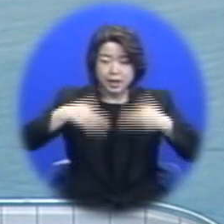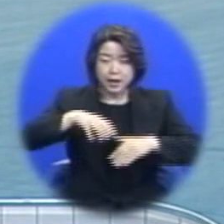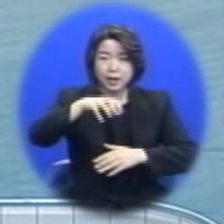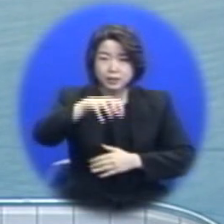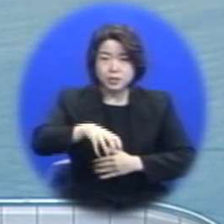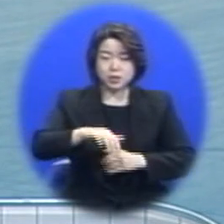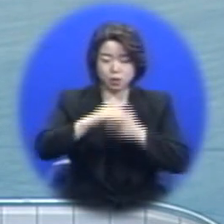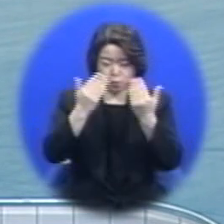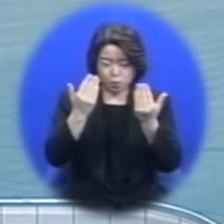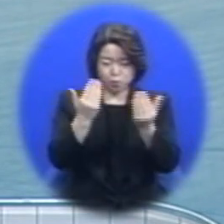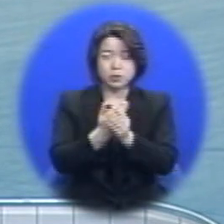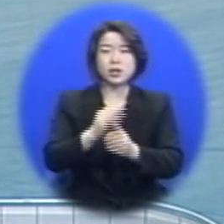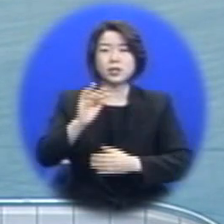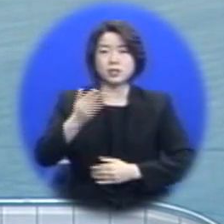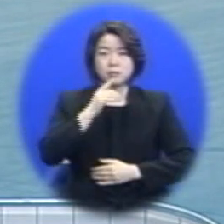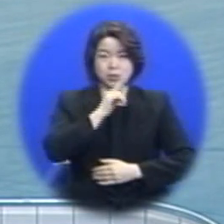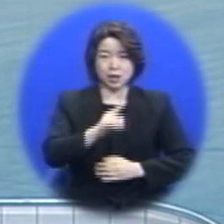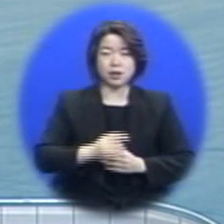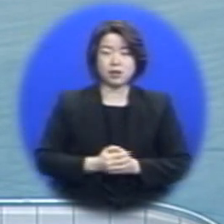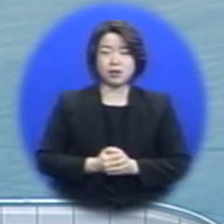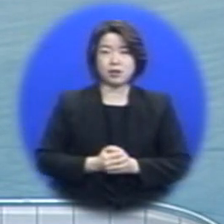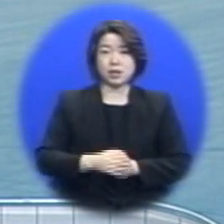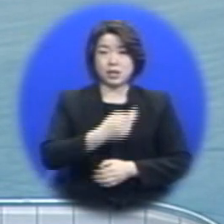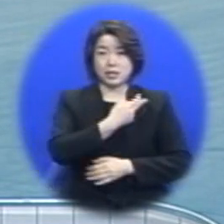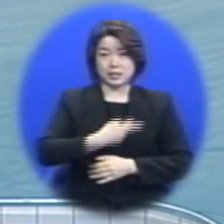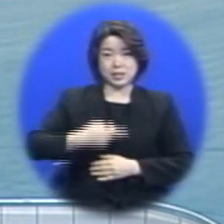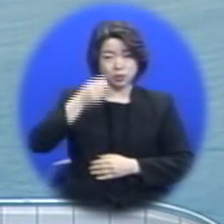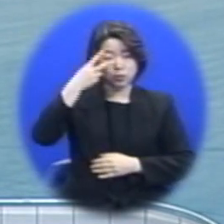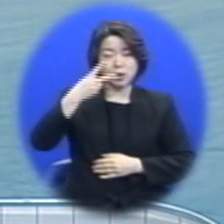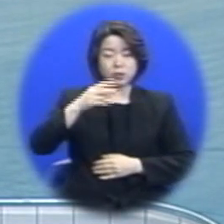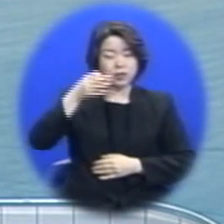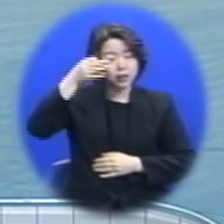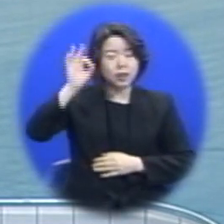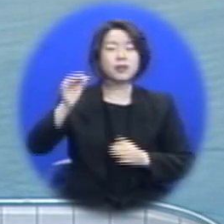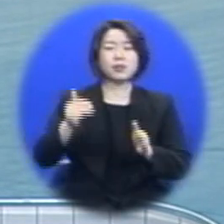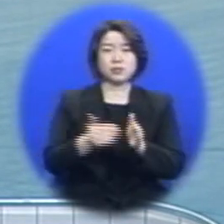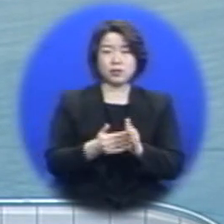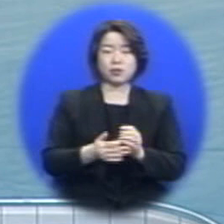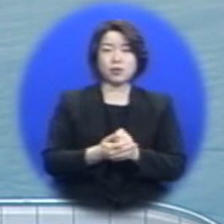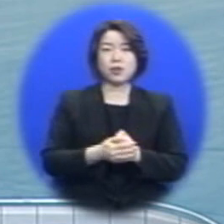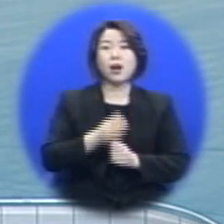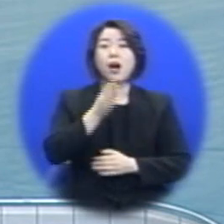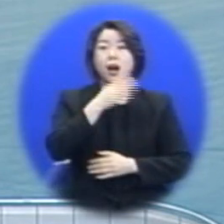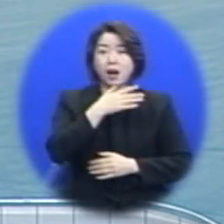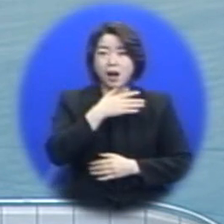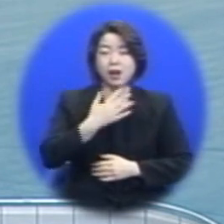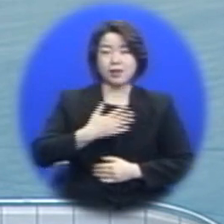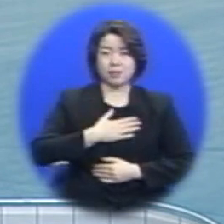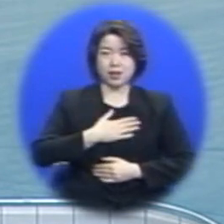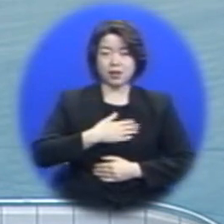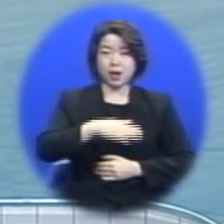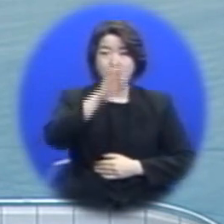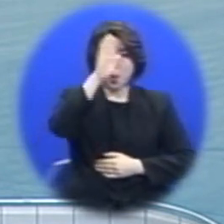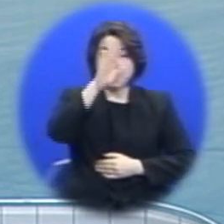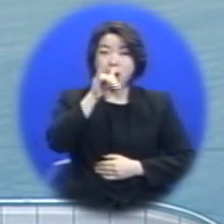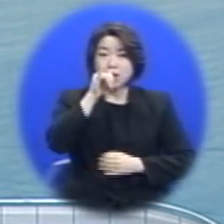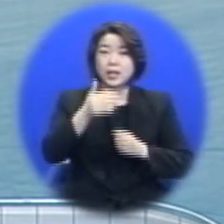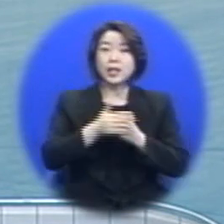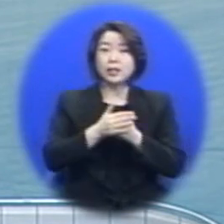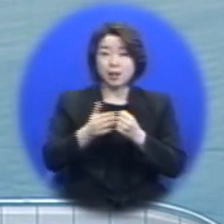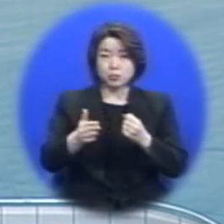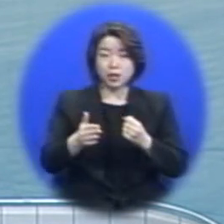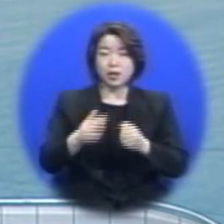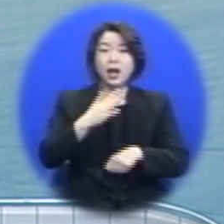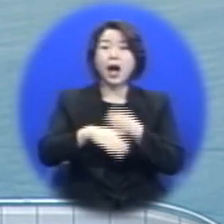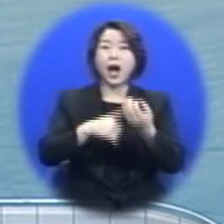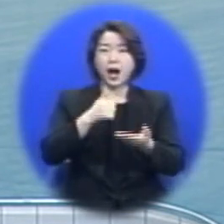짐이라. 사도 바울이 깨달았어요. 아, 내가 병이 있기 때문에